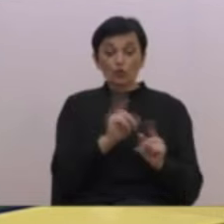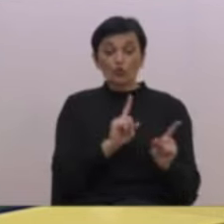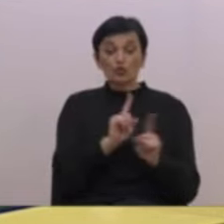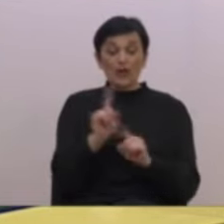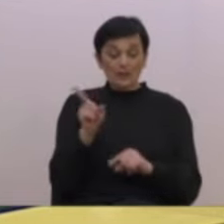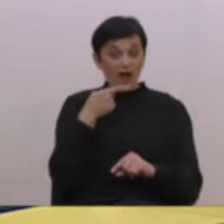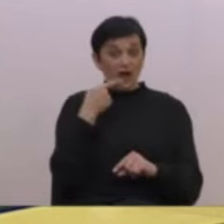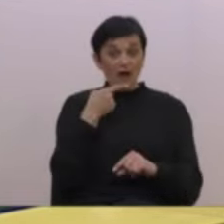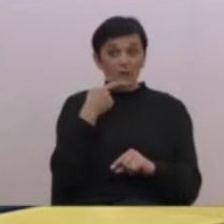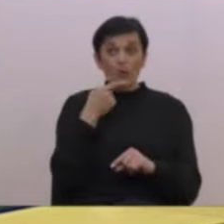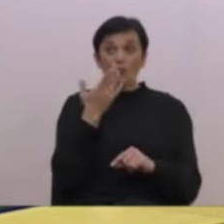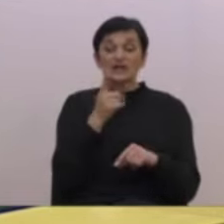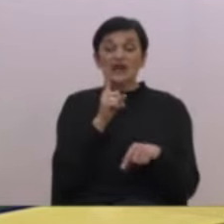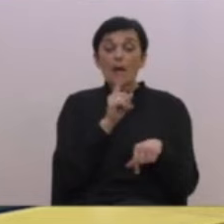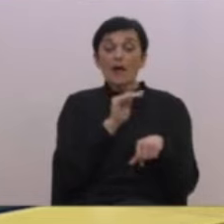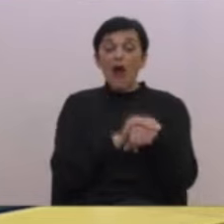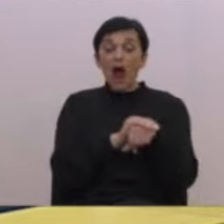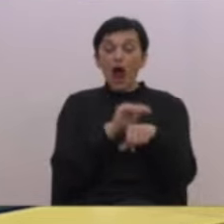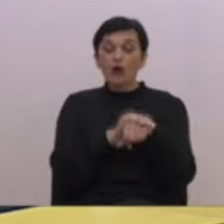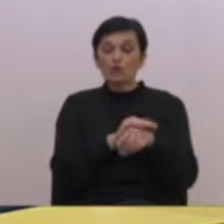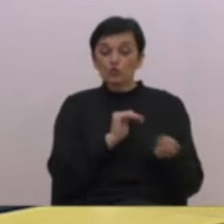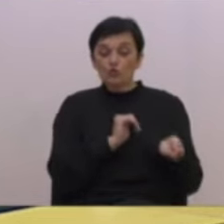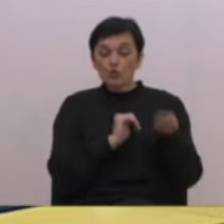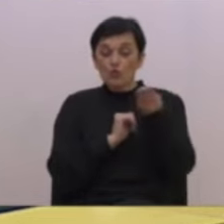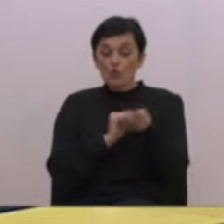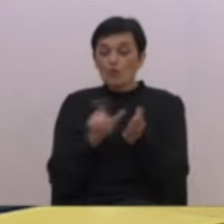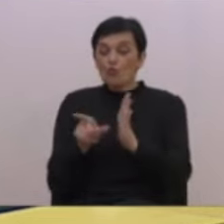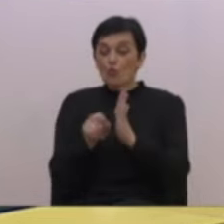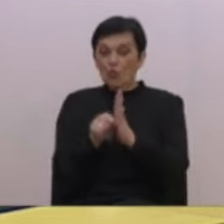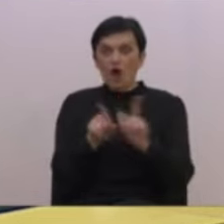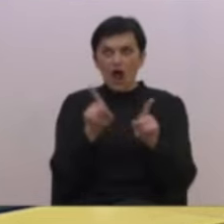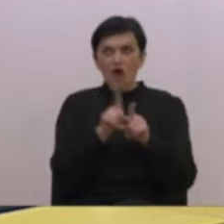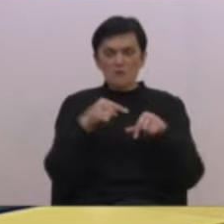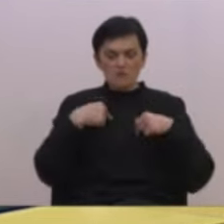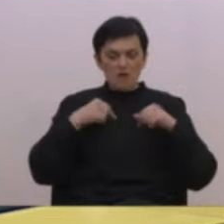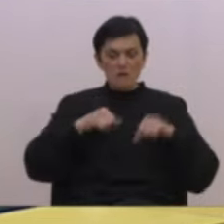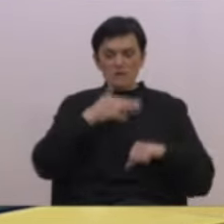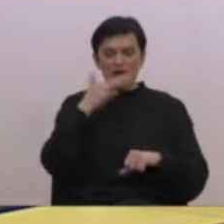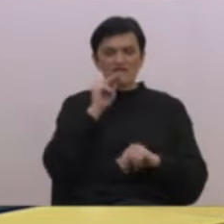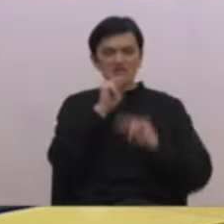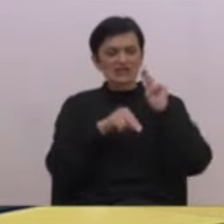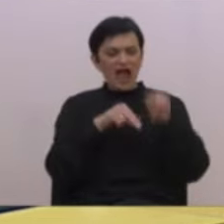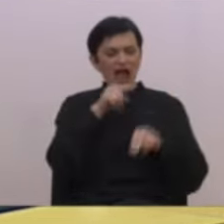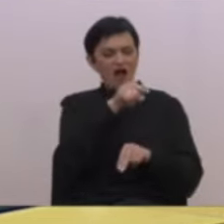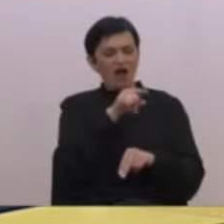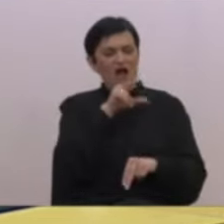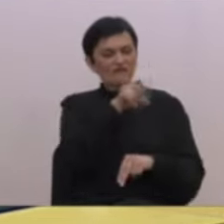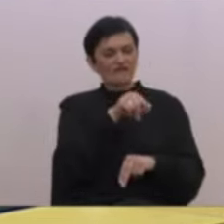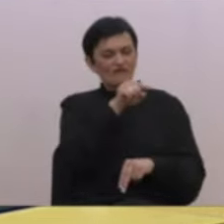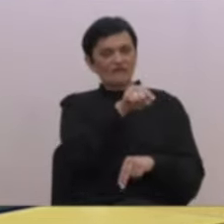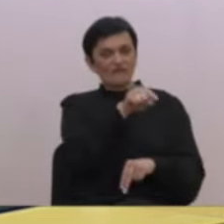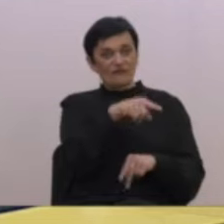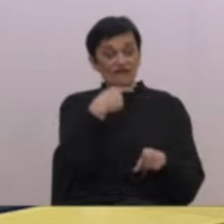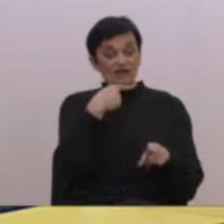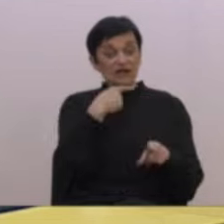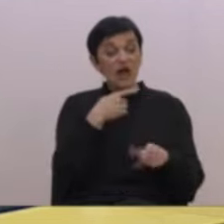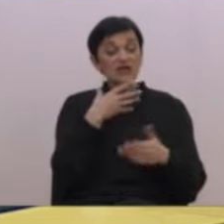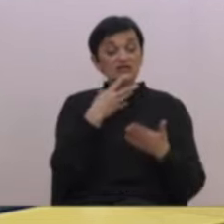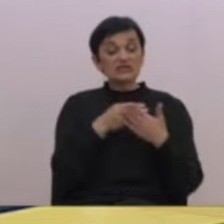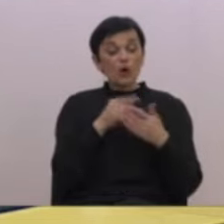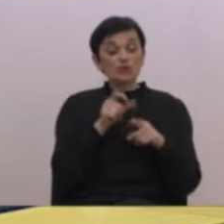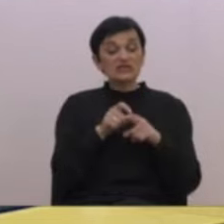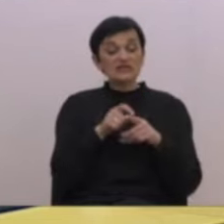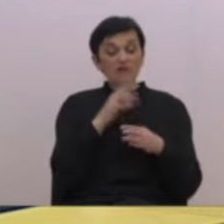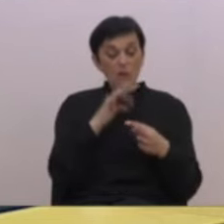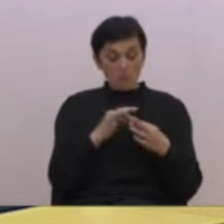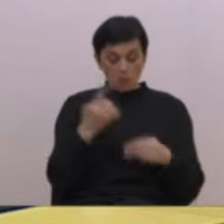ამბობთ, მინიმუმ რამე არგუმენტი მოაყოლეთ, თორე ასე ყველა შემიძლია, მე შემიძლია ბევრი რაღაც დაგაბრალოთ, მაგრამ აი პასუხს ვარ აღებ საკუთარ სიტყვებზე, ეს